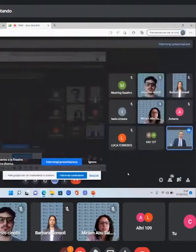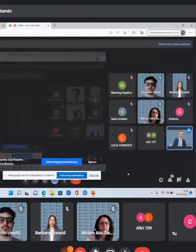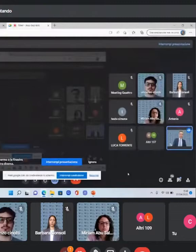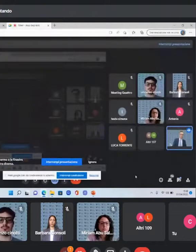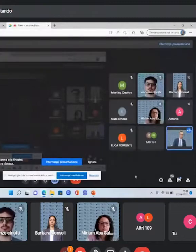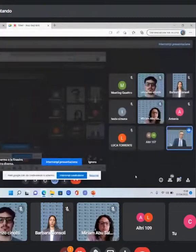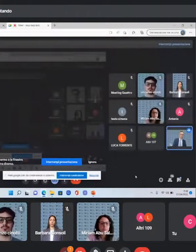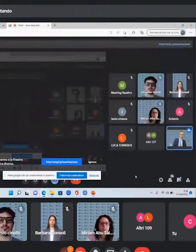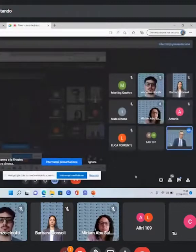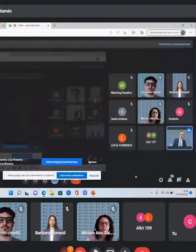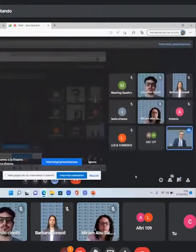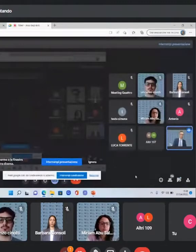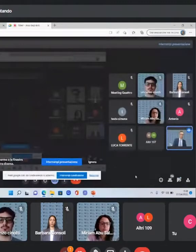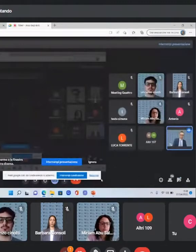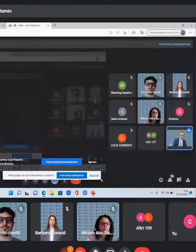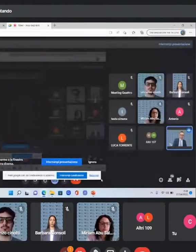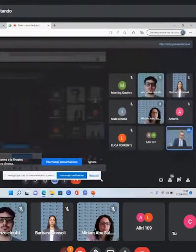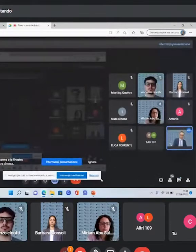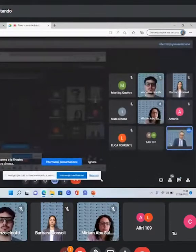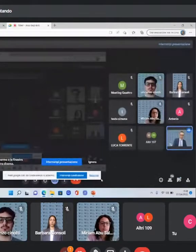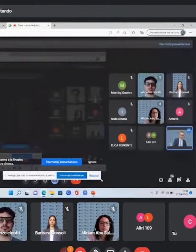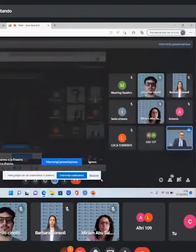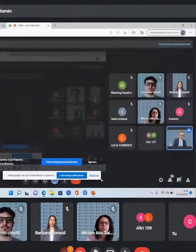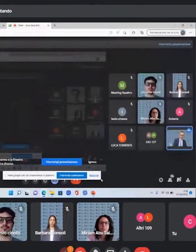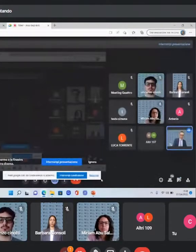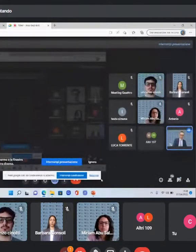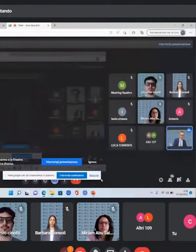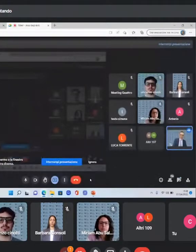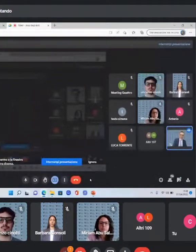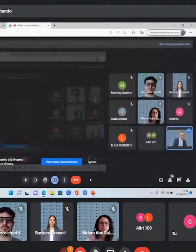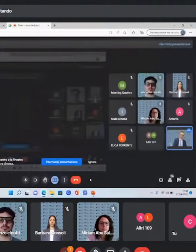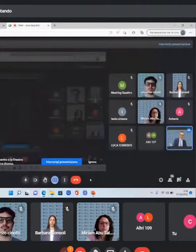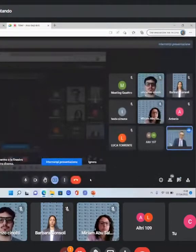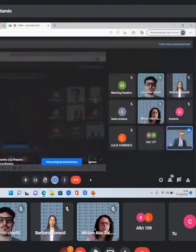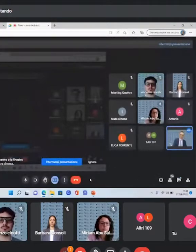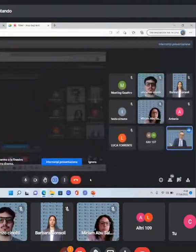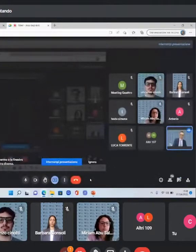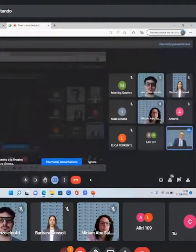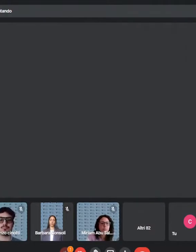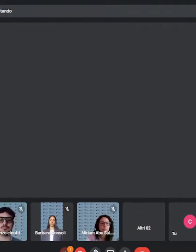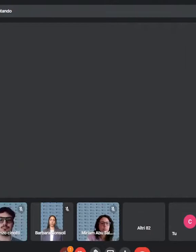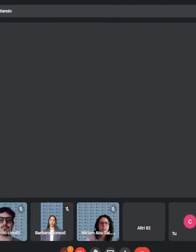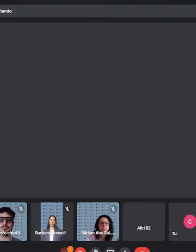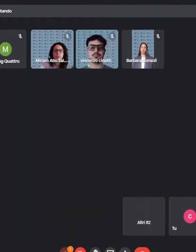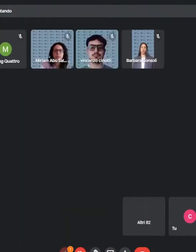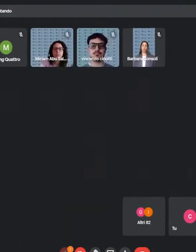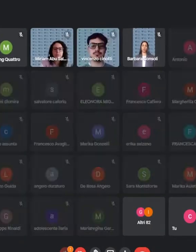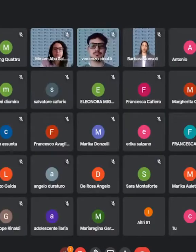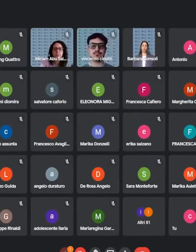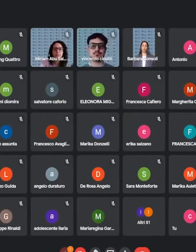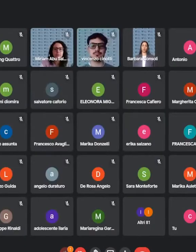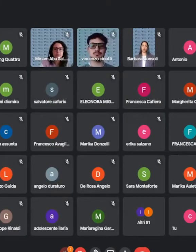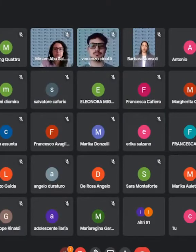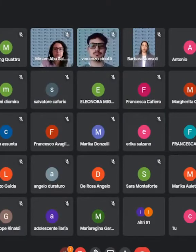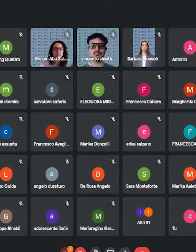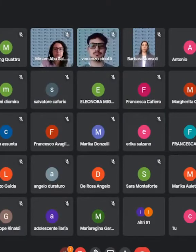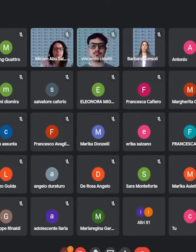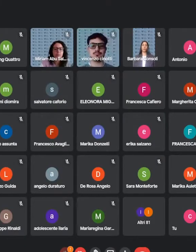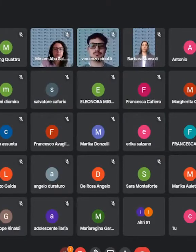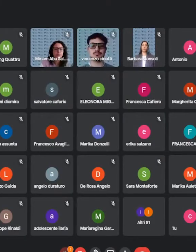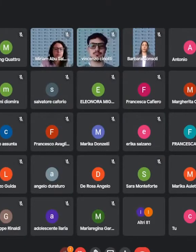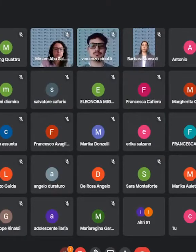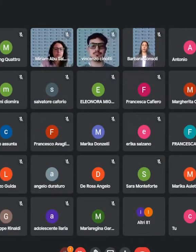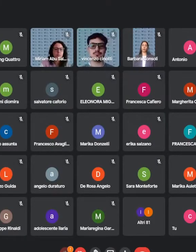a questa offerta formativa, e per questo appunto chiederei l'intervento anche